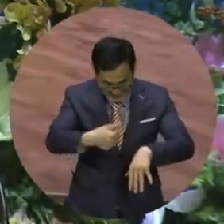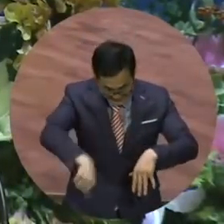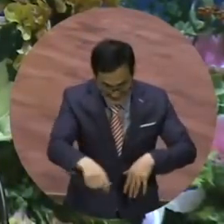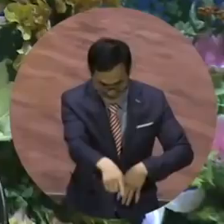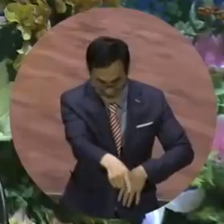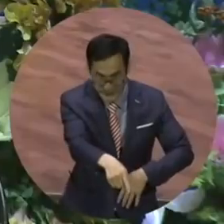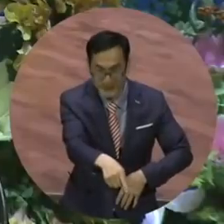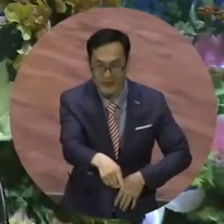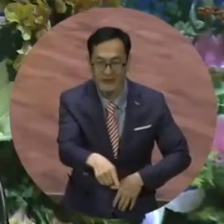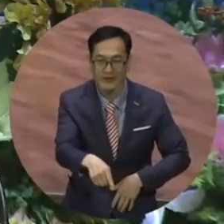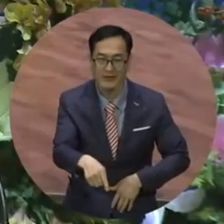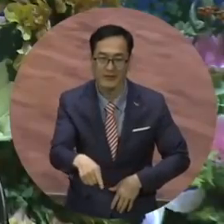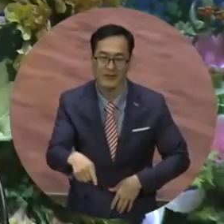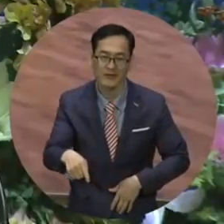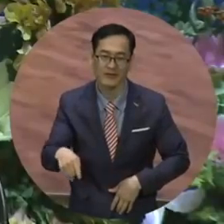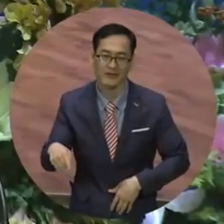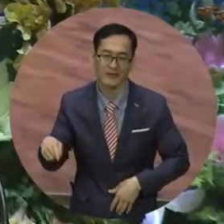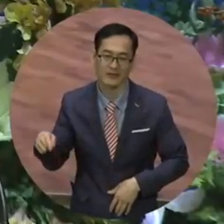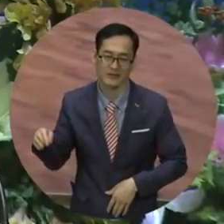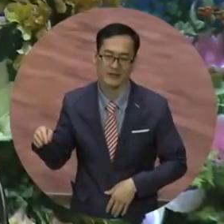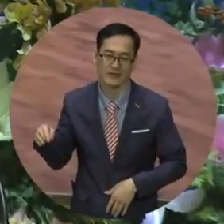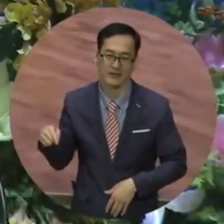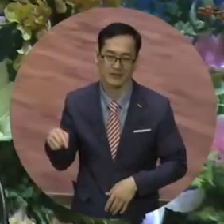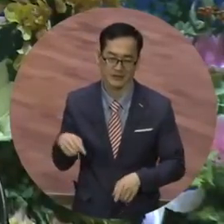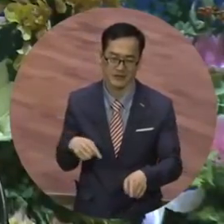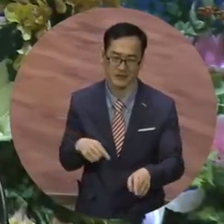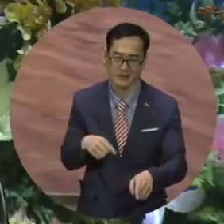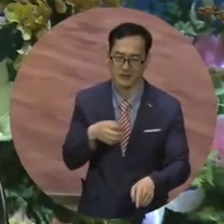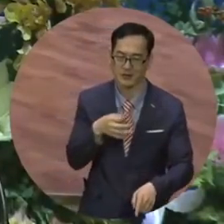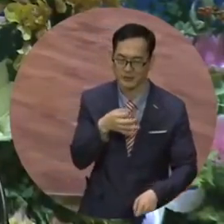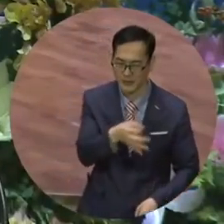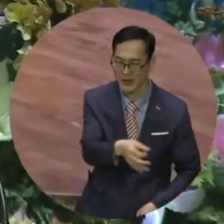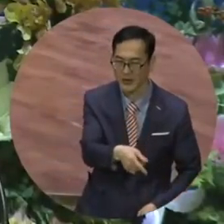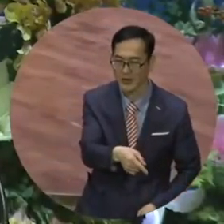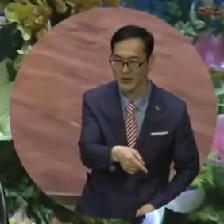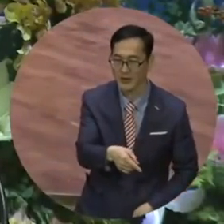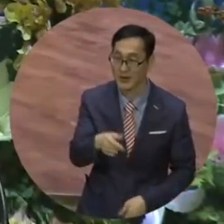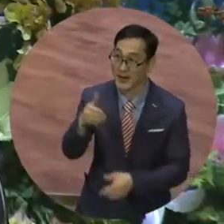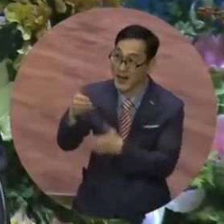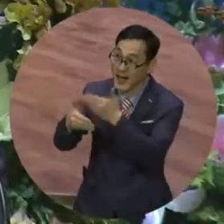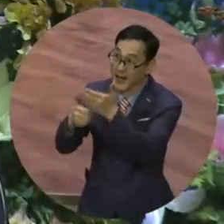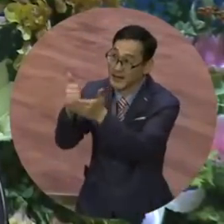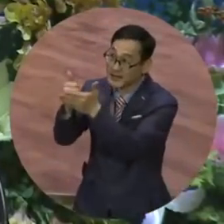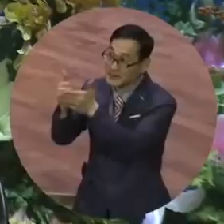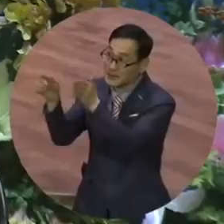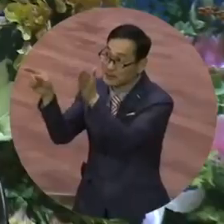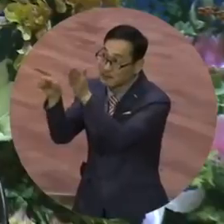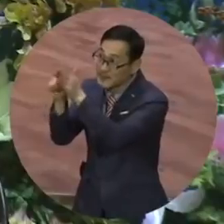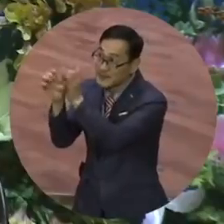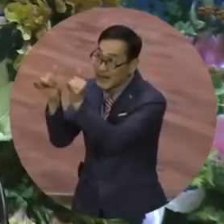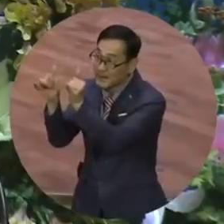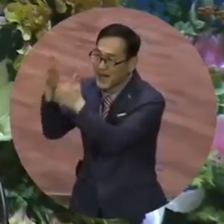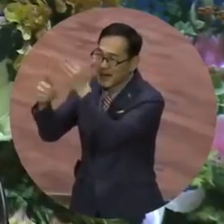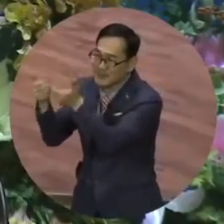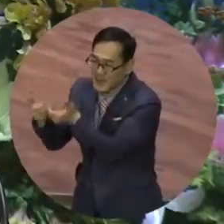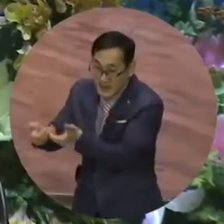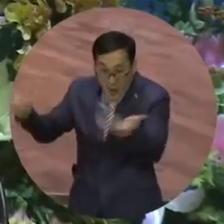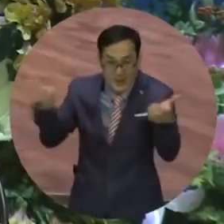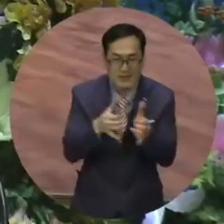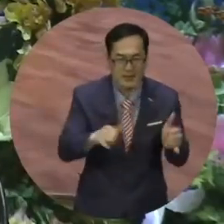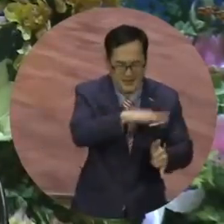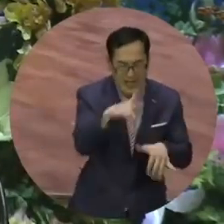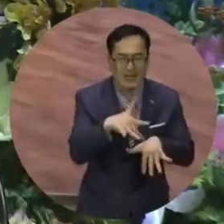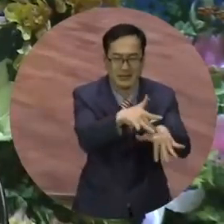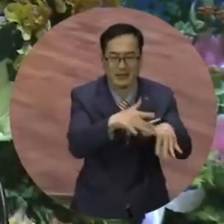이제 하나님을 믿음으로 이 구원받은 하나님의 자녀 이외에는 다 마귀 자식이에요. 마귀가 하는 시킨 대로